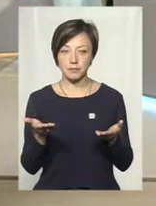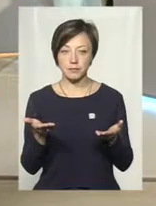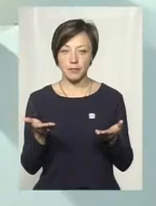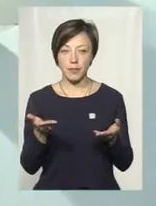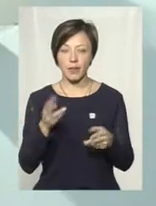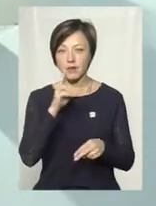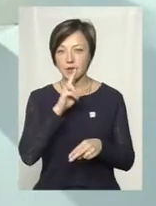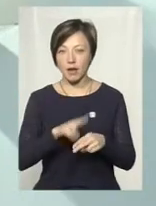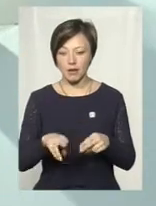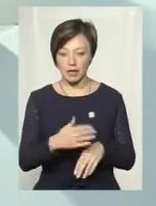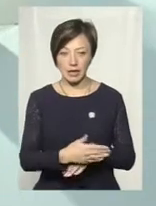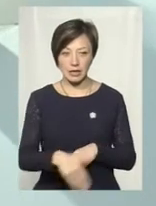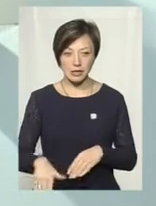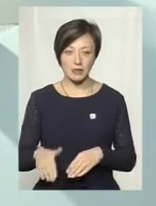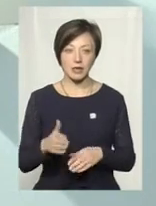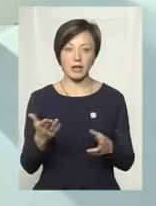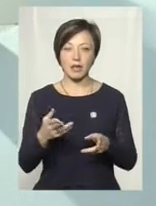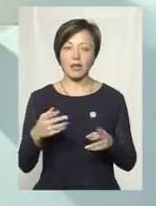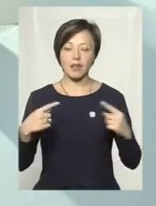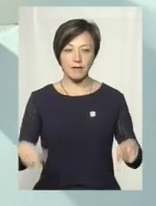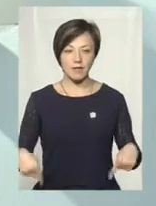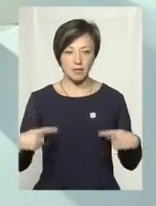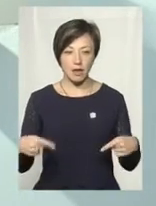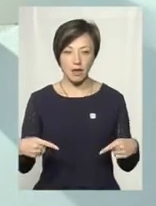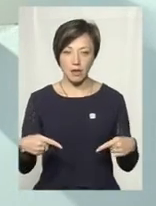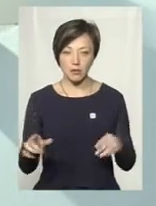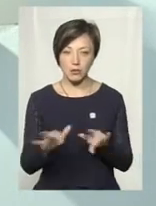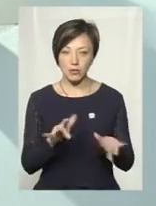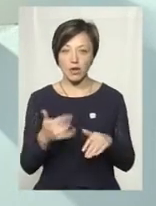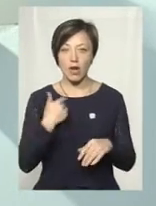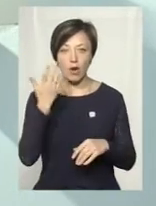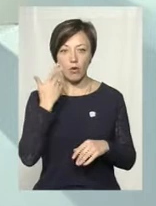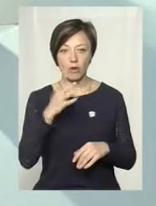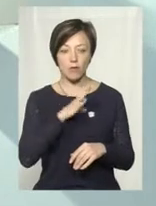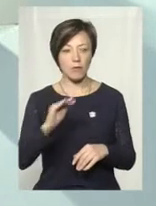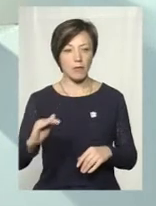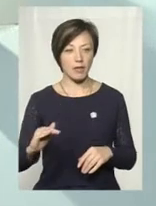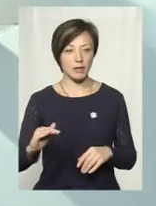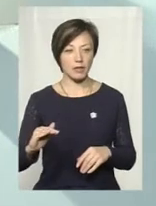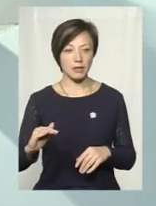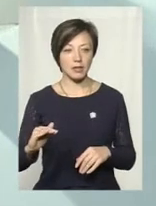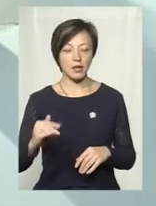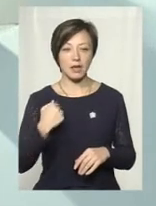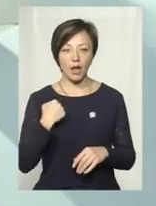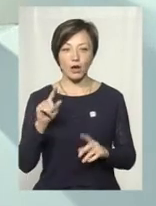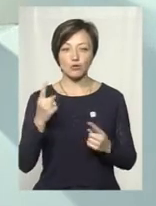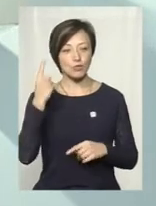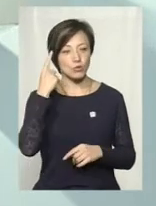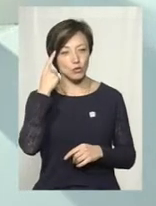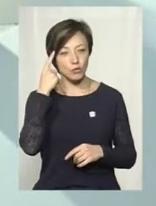втратили кінцівки, які їздять на візочках. Я коли був маленьким, я чомусь думав,